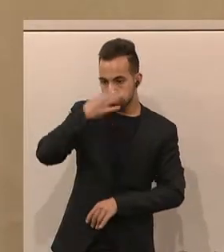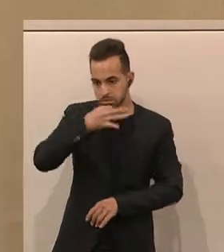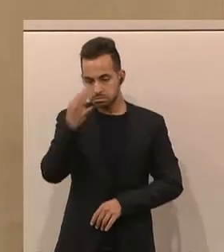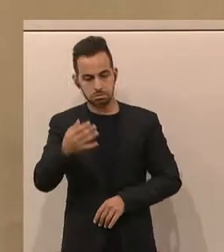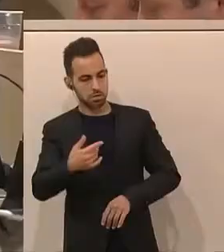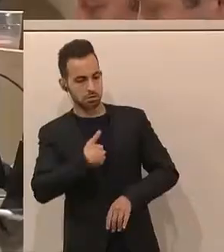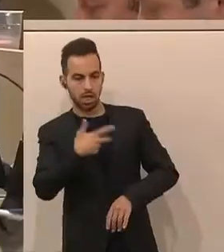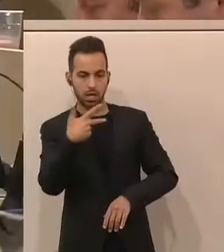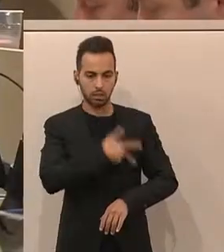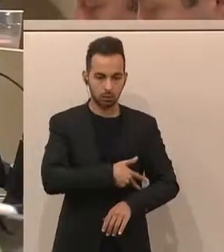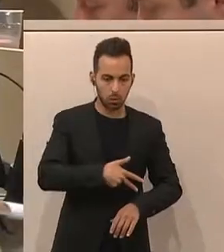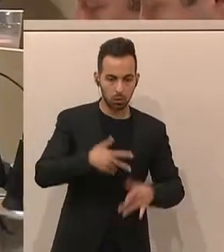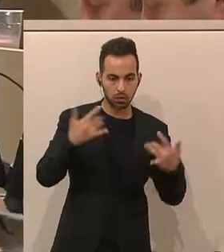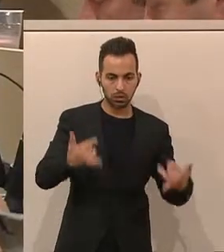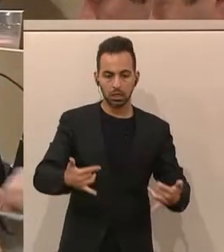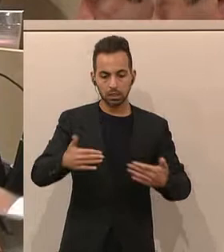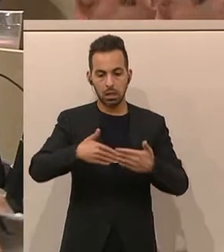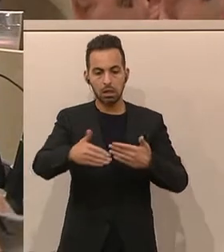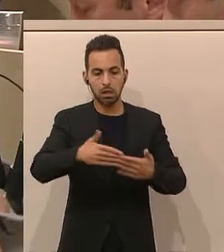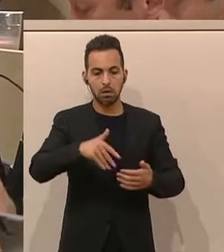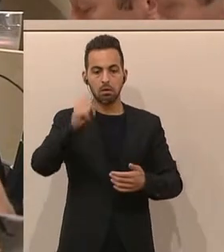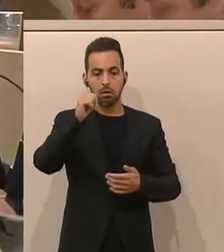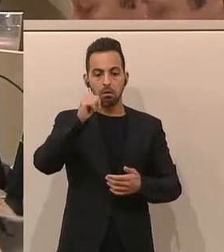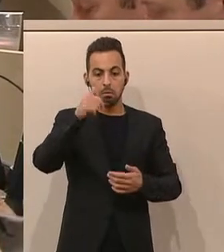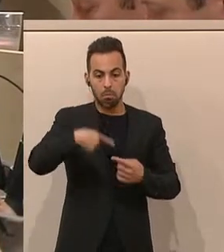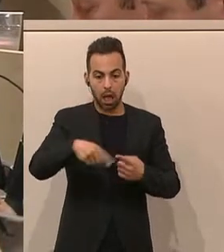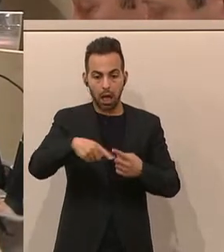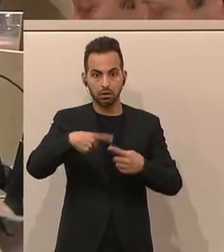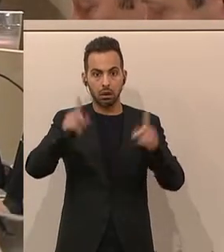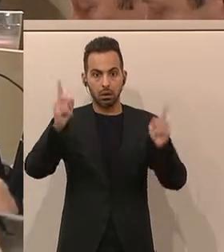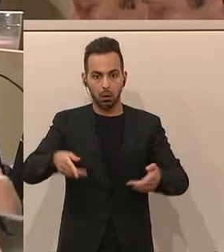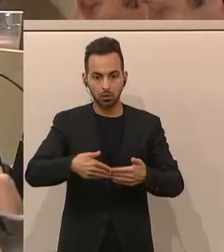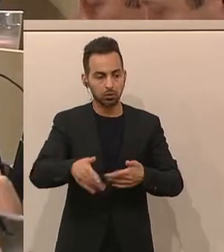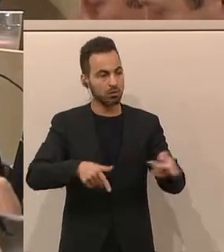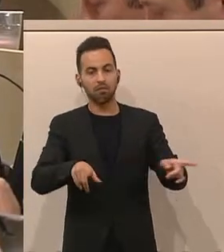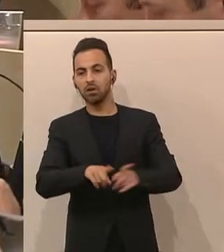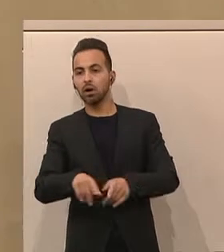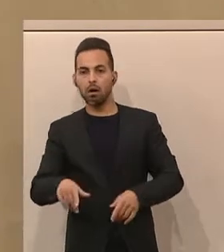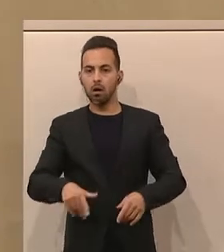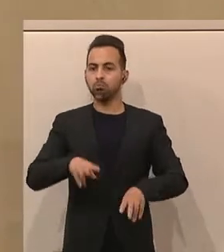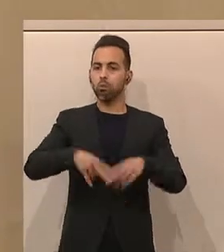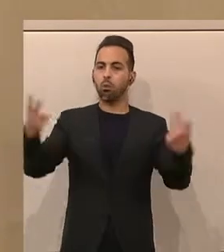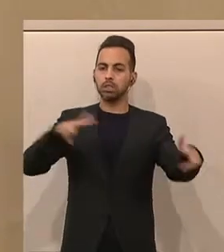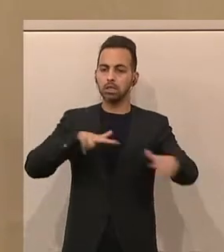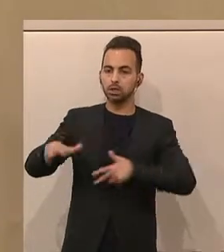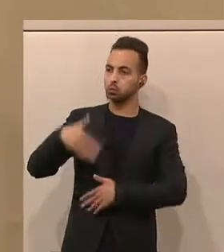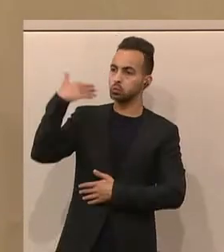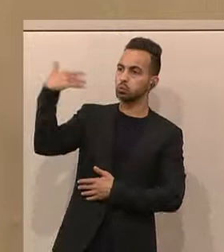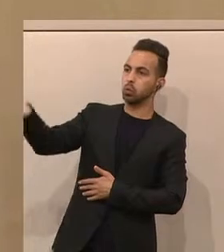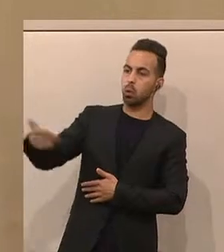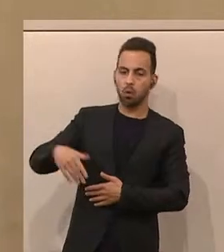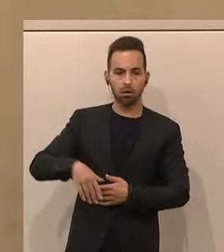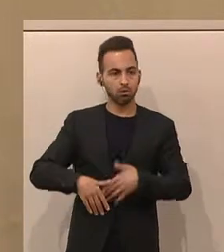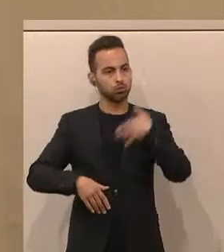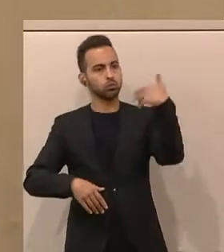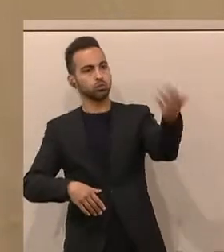quasi am Abend, wo der Faule fleißig wird, Sie herzukommen, die Bundesregierung zu kritisieren und nun auch zu